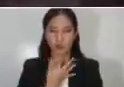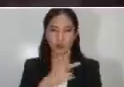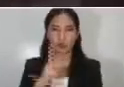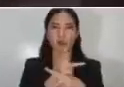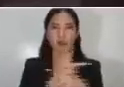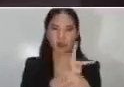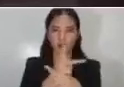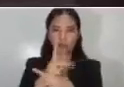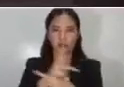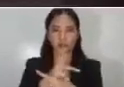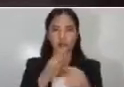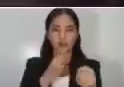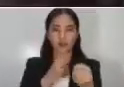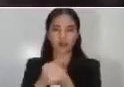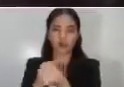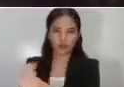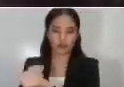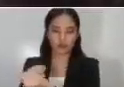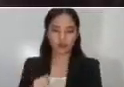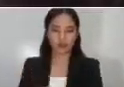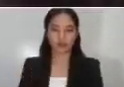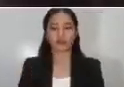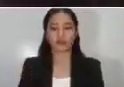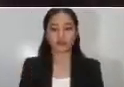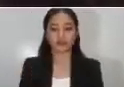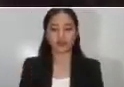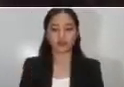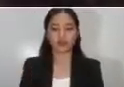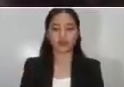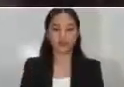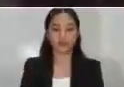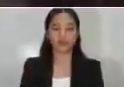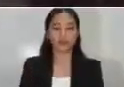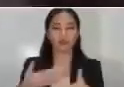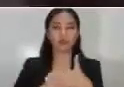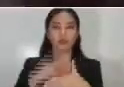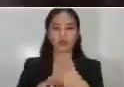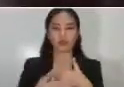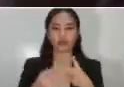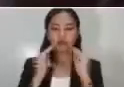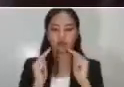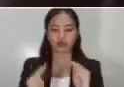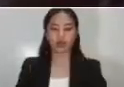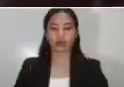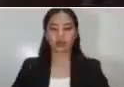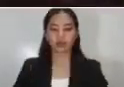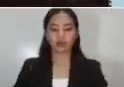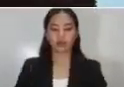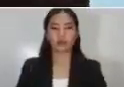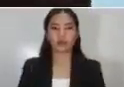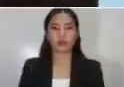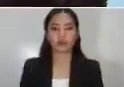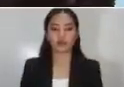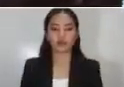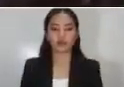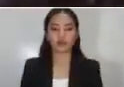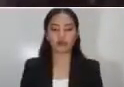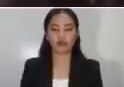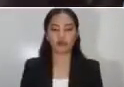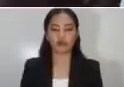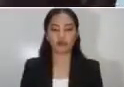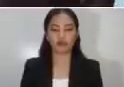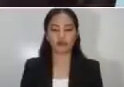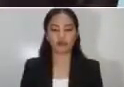isolated thunderstorms sa malaking bahagi ng Mindanao. Dahil dito, ngayong araw ng Biyernes, patuloy pa rin magiging malinsangan ang